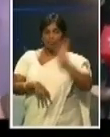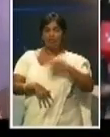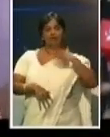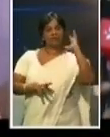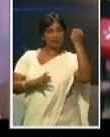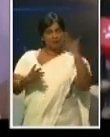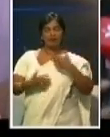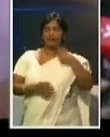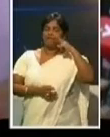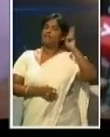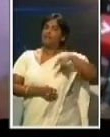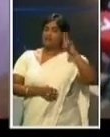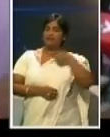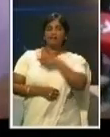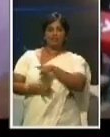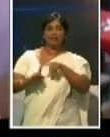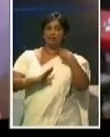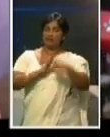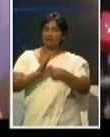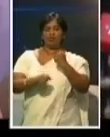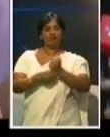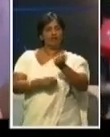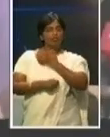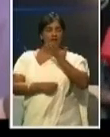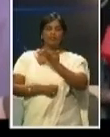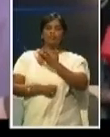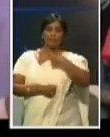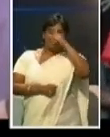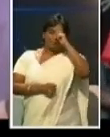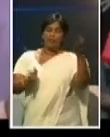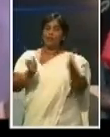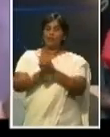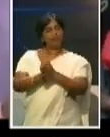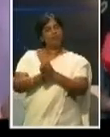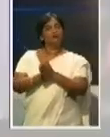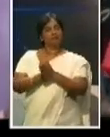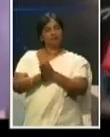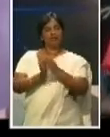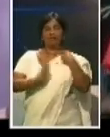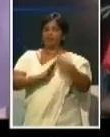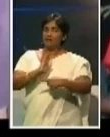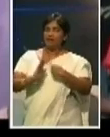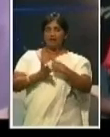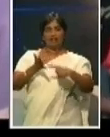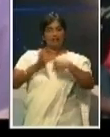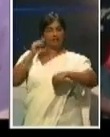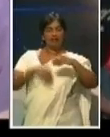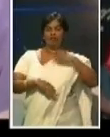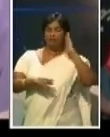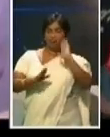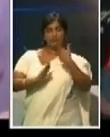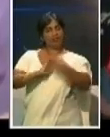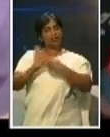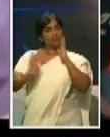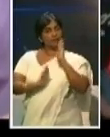ඉෂ්ට වුණා. අපිට විශ්වාසයි එතුමා මේ රට ගෝඨාභය රාජපක්ෂ මැතිතුමා සමග අත්වැල් බැඳ ගනිමින් රටේ දේශීය අනන්‍යතාවය රැක